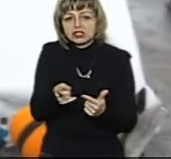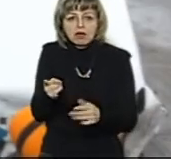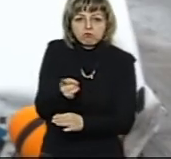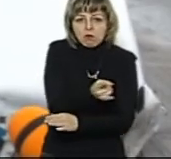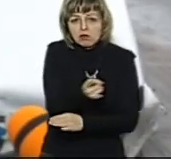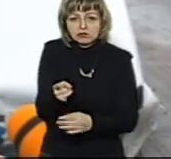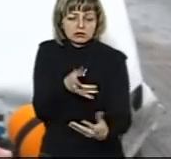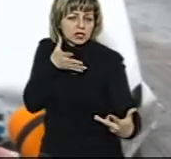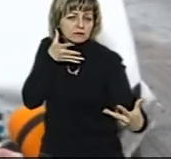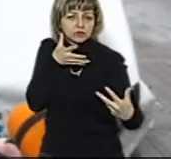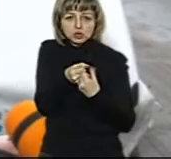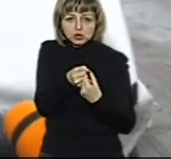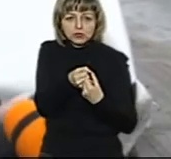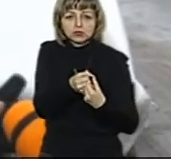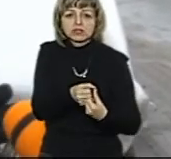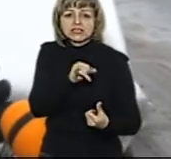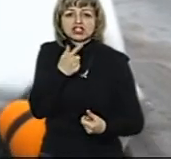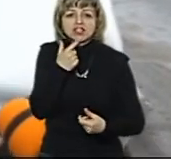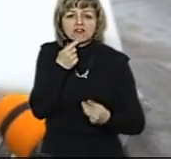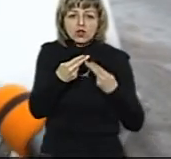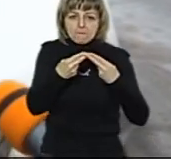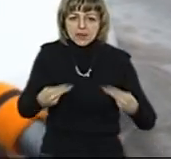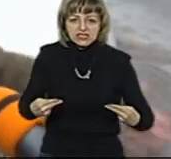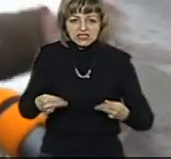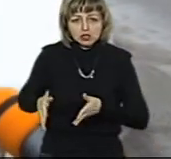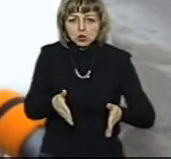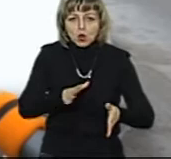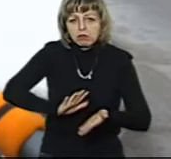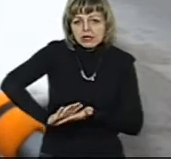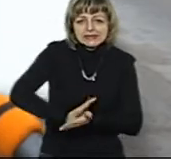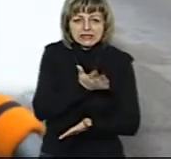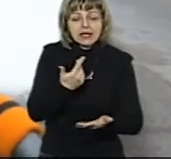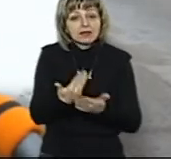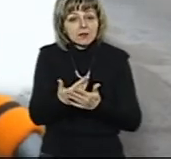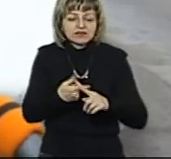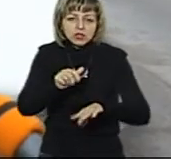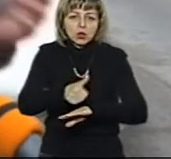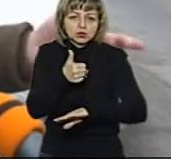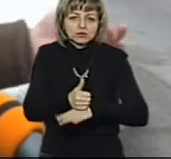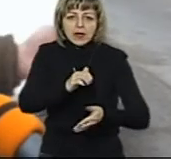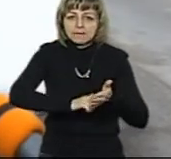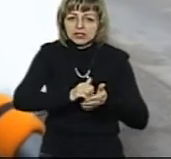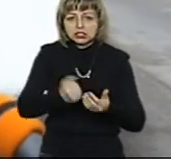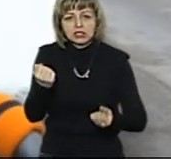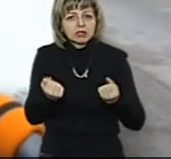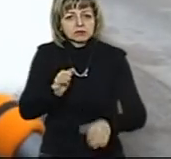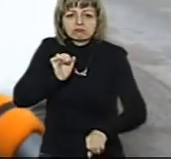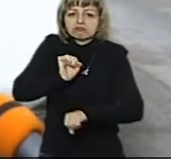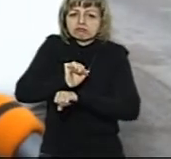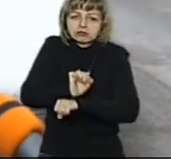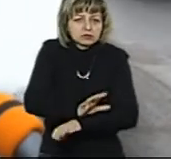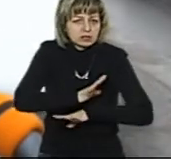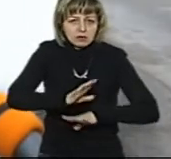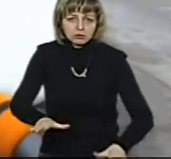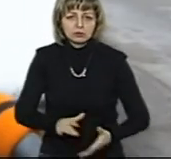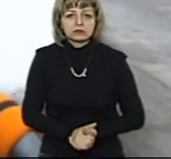І лоб у лоб зіштовхнулися з червоним «Мерседесом». Дорога була слизька, напевно, це основна причина. Машина не гальмувала. Дорога было